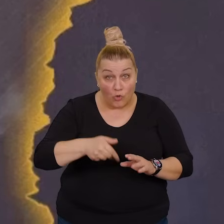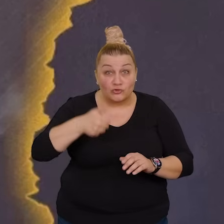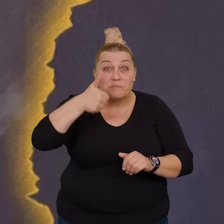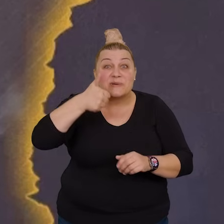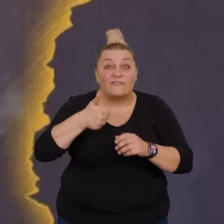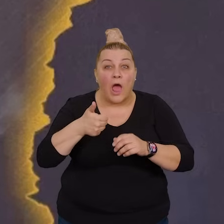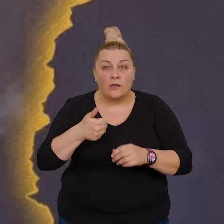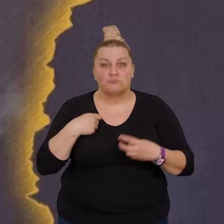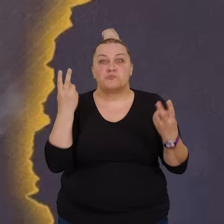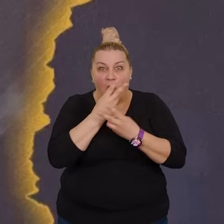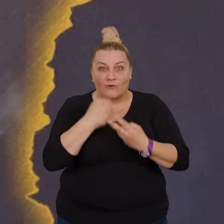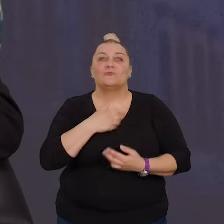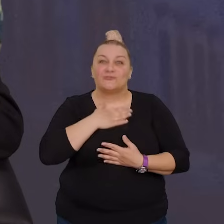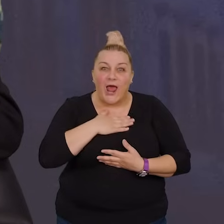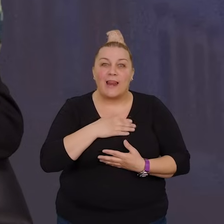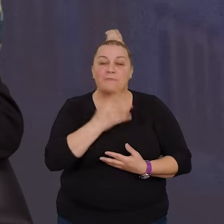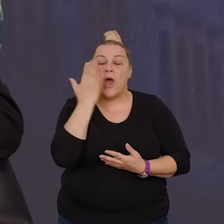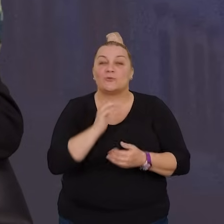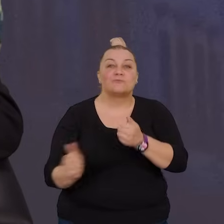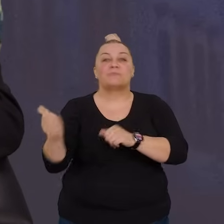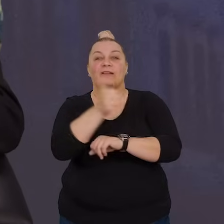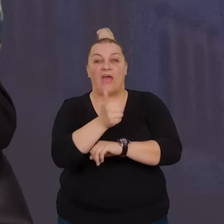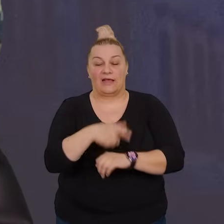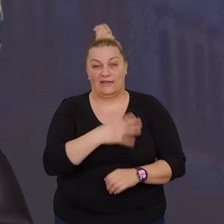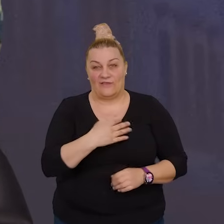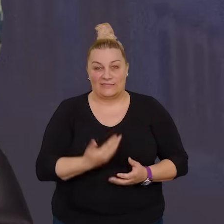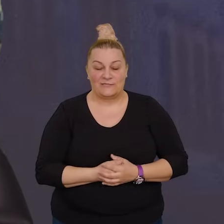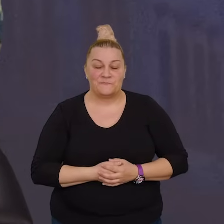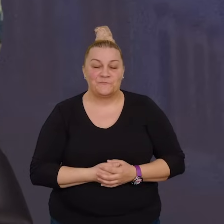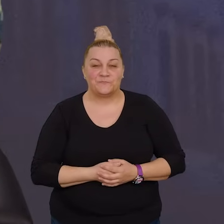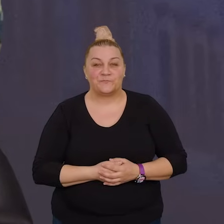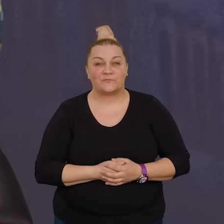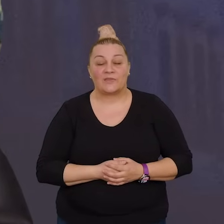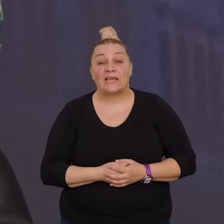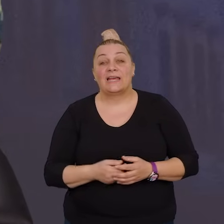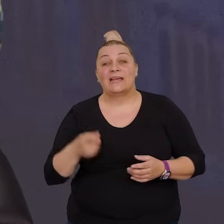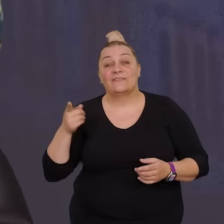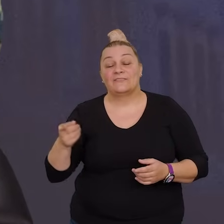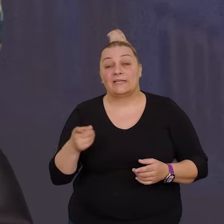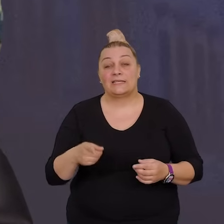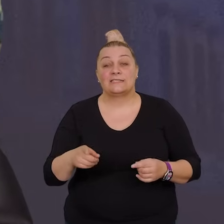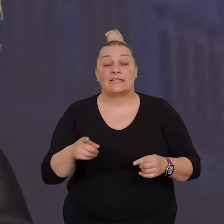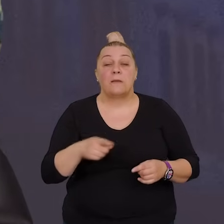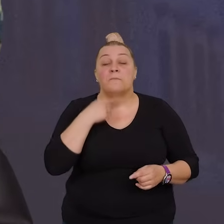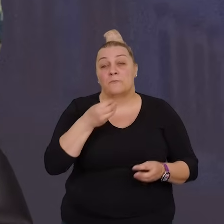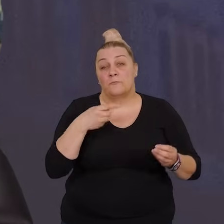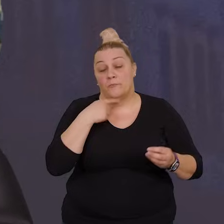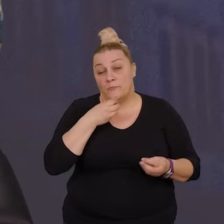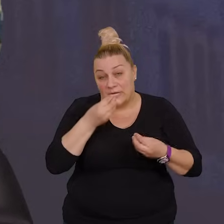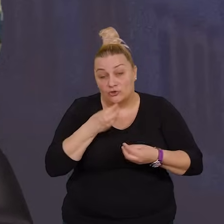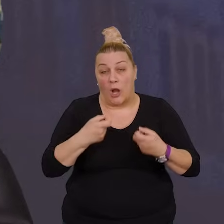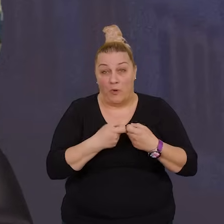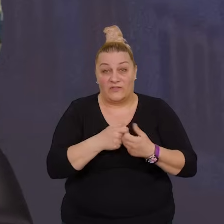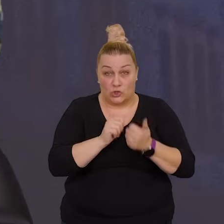Da. Kako ste vi, Jakove, prešli, evo, dirili ste se sporta kao da ste znali moje iduće pitanje, kako ste iz